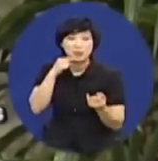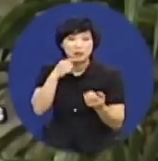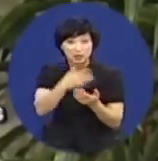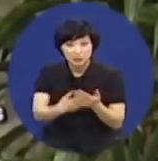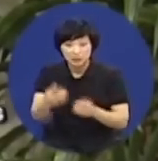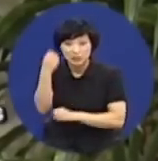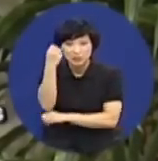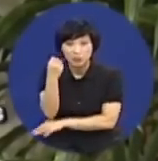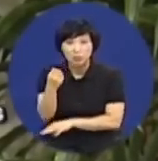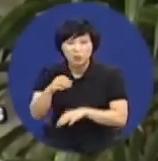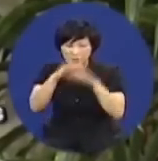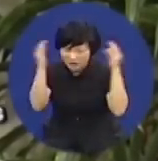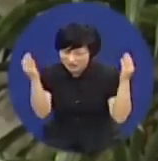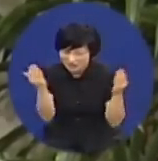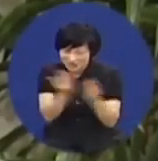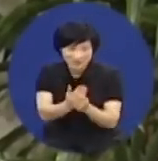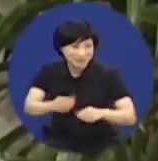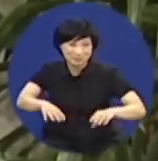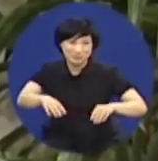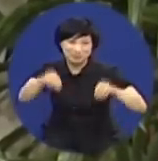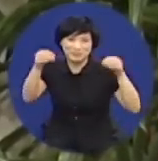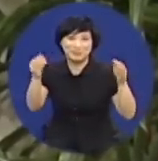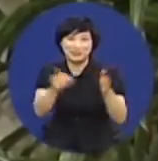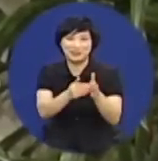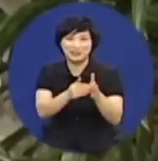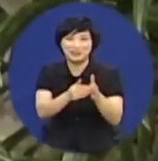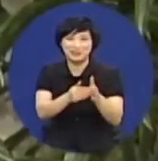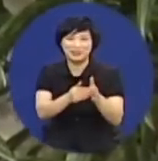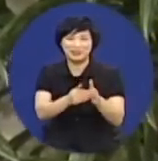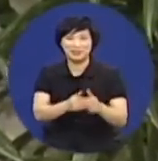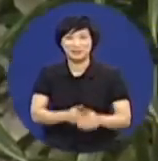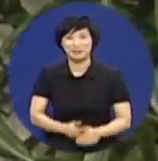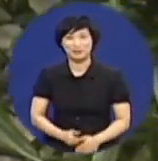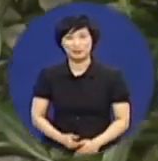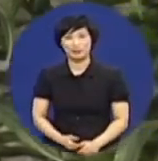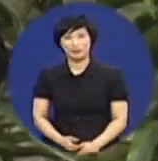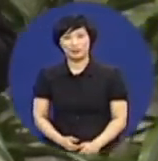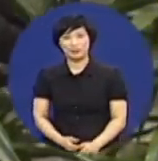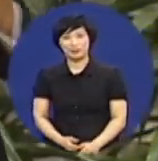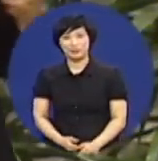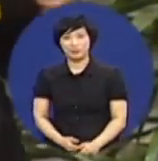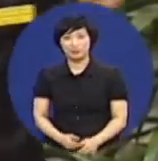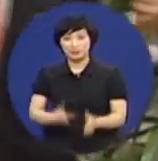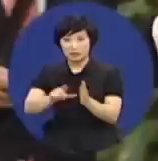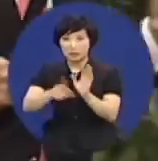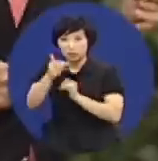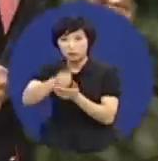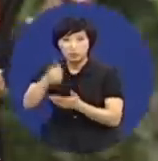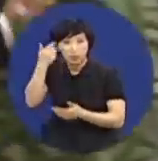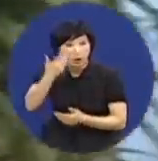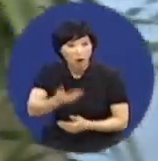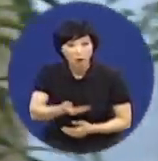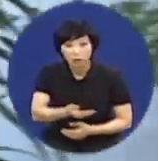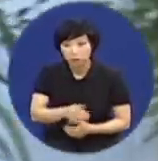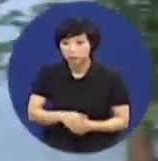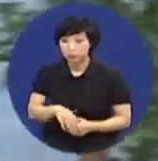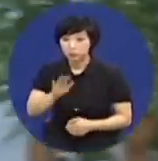の源が枯れてしまい出血が止まりました。その時主は、